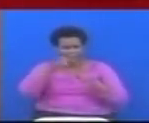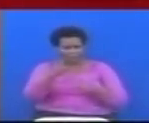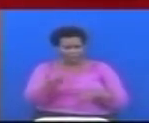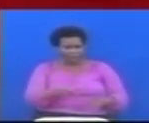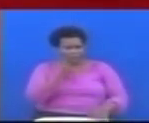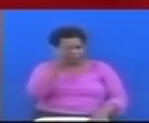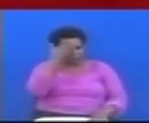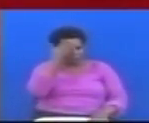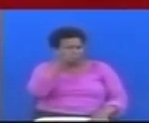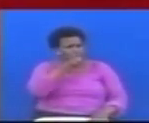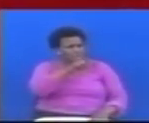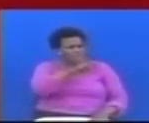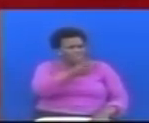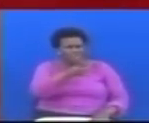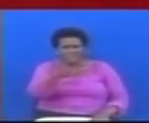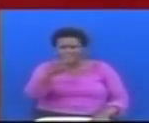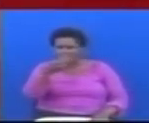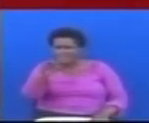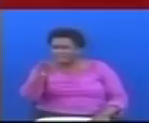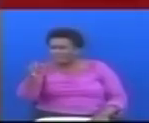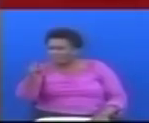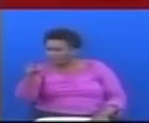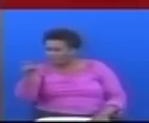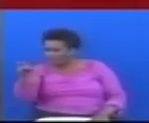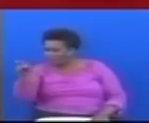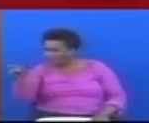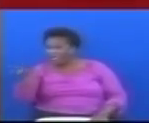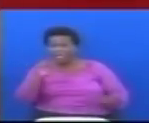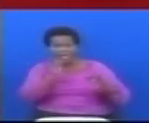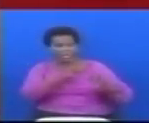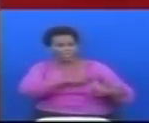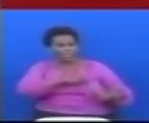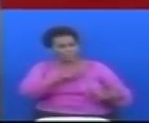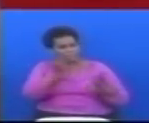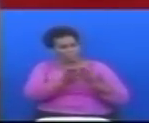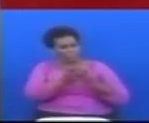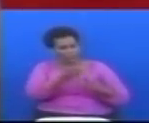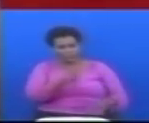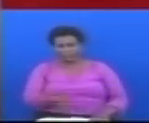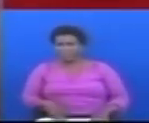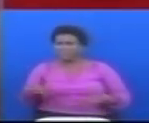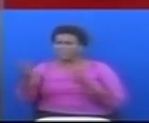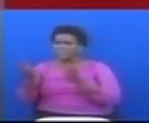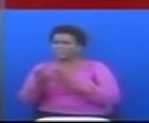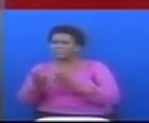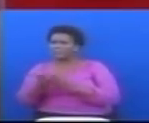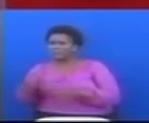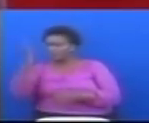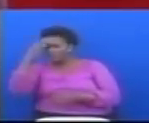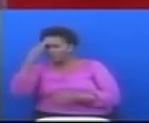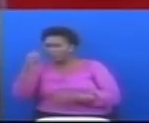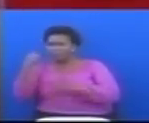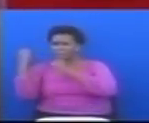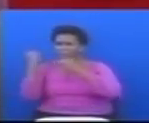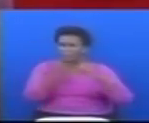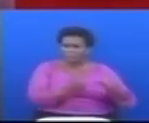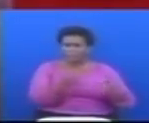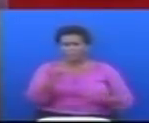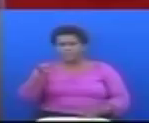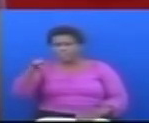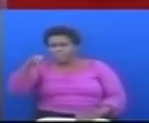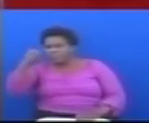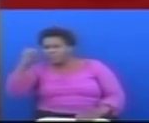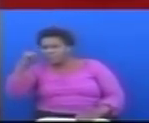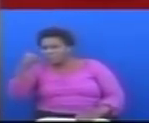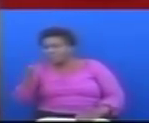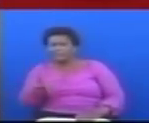ambao wanajulikana wana vitendo hivi, kama ambavyo wanatambuliwa wabakaji, wizi, wavuta unga na wavuta bangi,